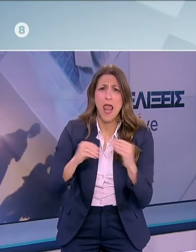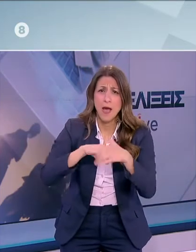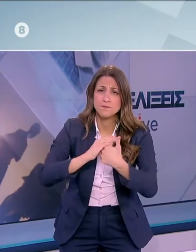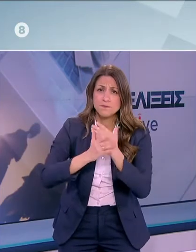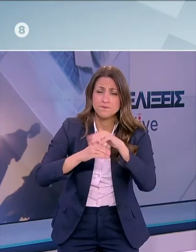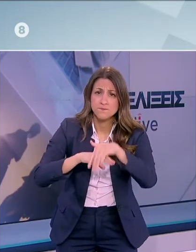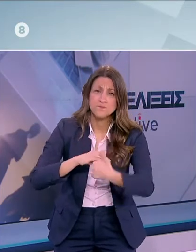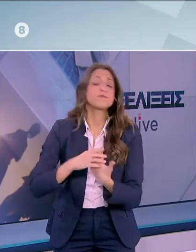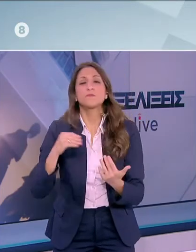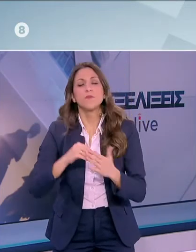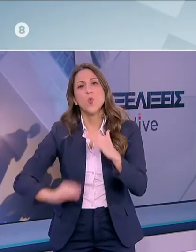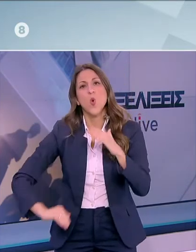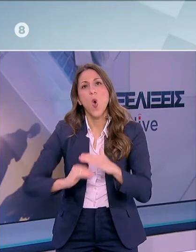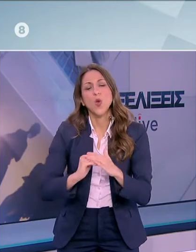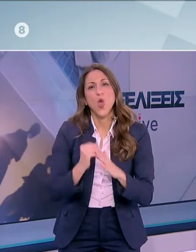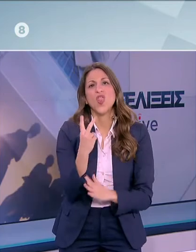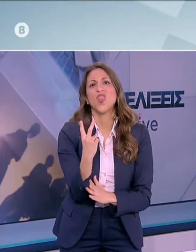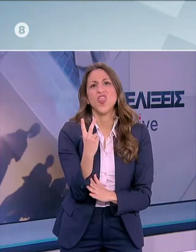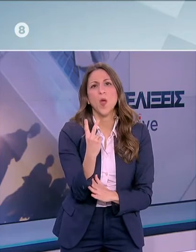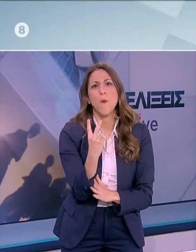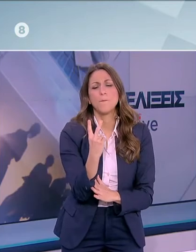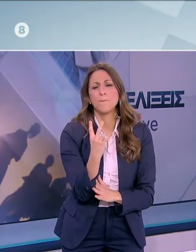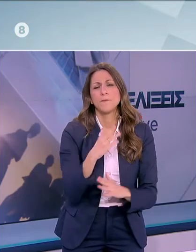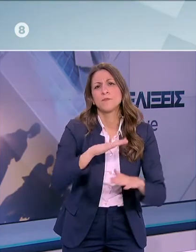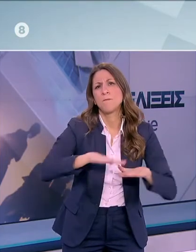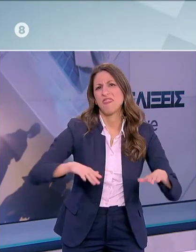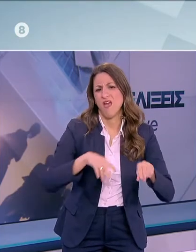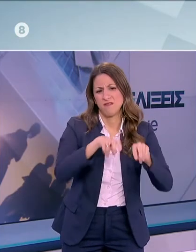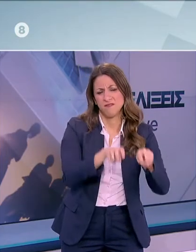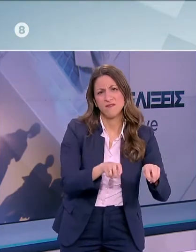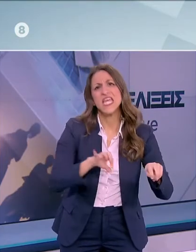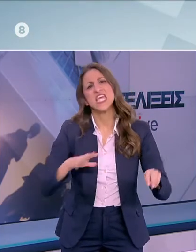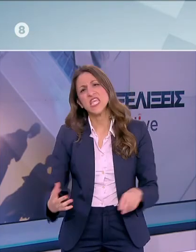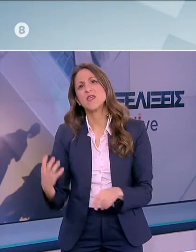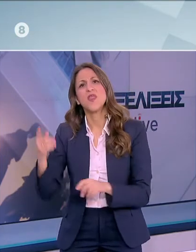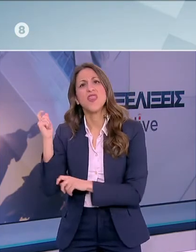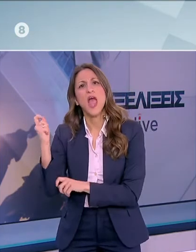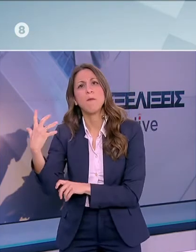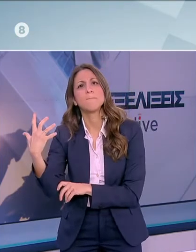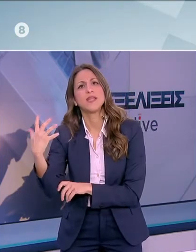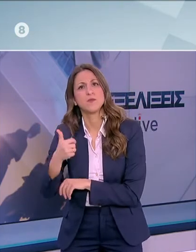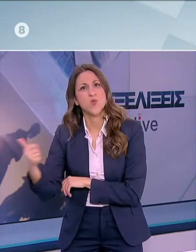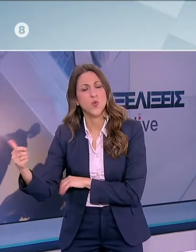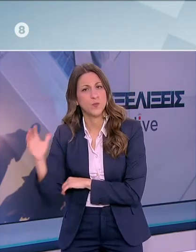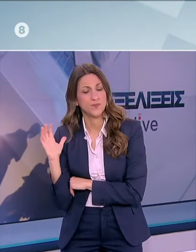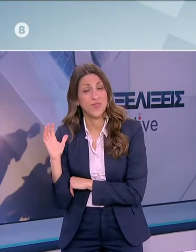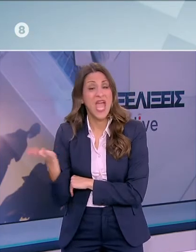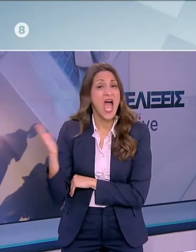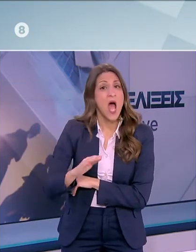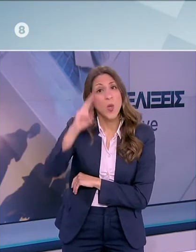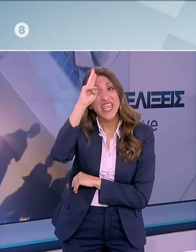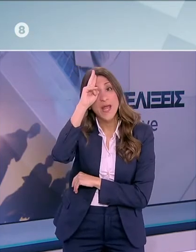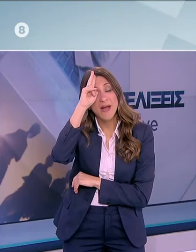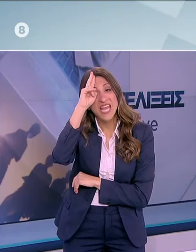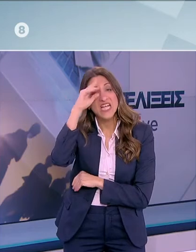Δεν επιτρέπεται να είναι πάνω από 2 παιδιά μαζί, πάνω από 5 στο διάλειμμα. Καταλαβαίνετε πόσο δύσκολα είναι κάποια από αυτά. Στη Γερμανία, στις 20